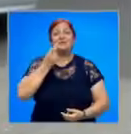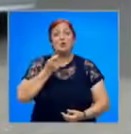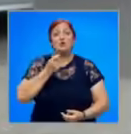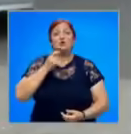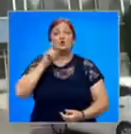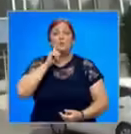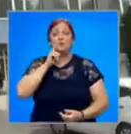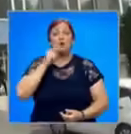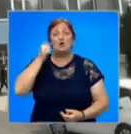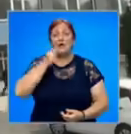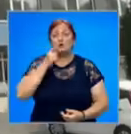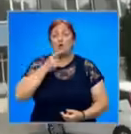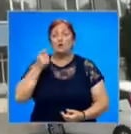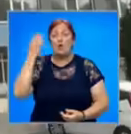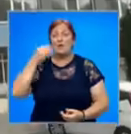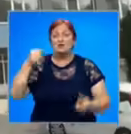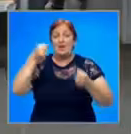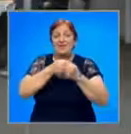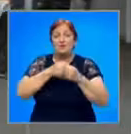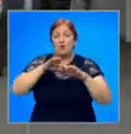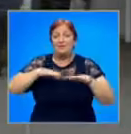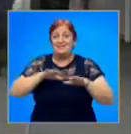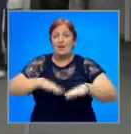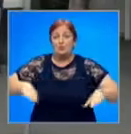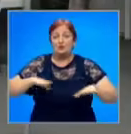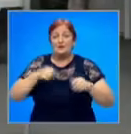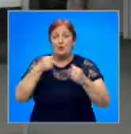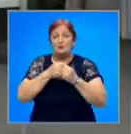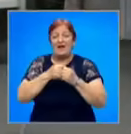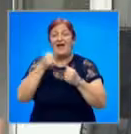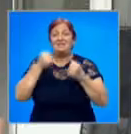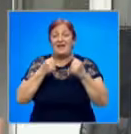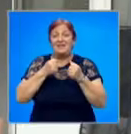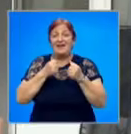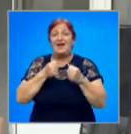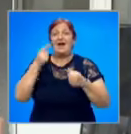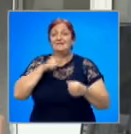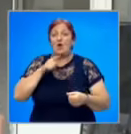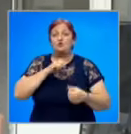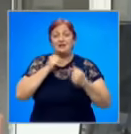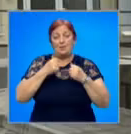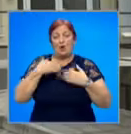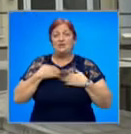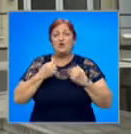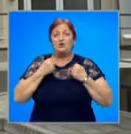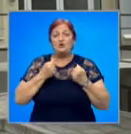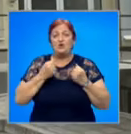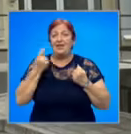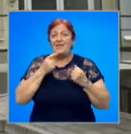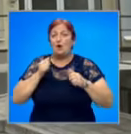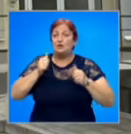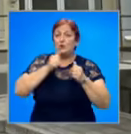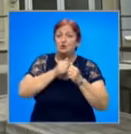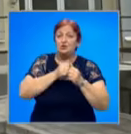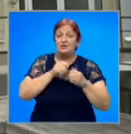Седемнайсетгодишното момче от Айтос, което беше блъснато на детска площадка след удар на тир и лека кола, все още се бори за живота си. Някои